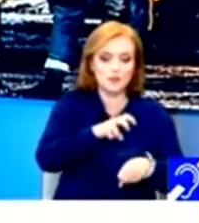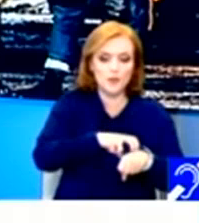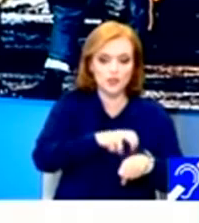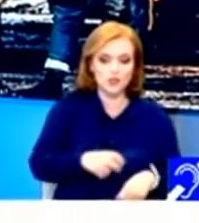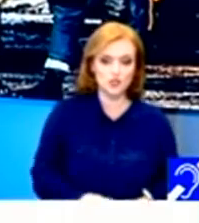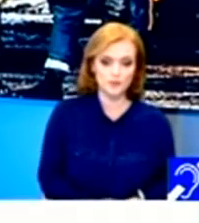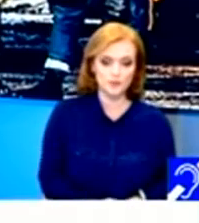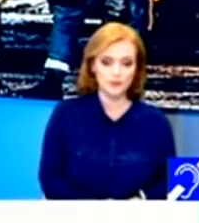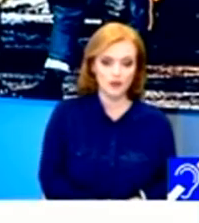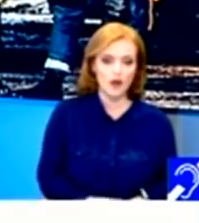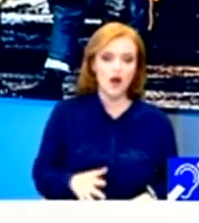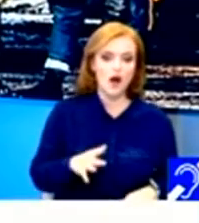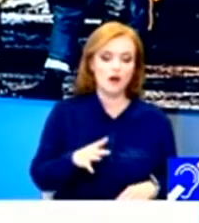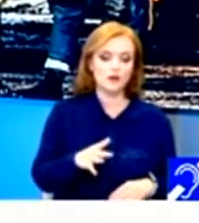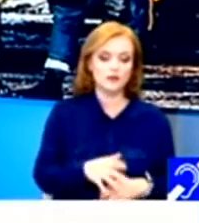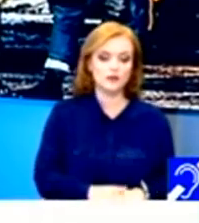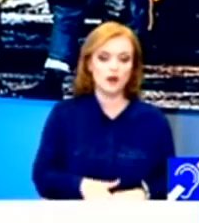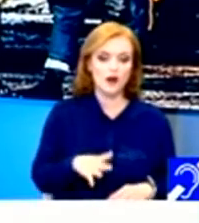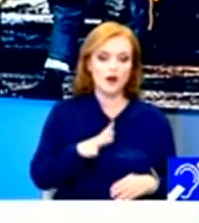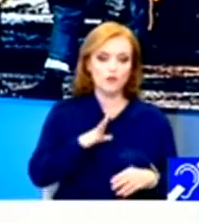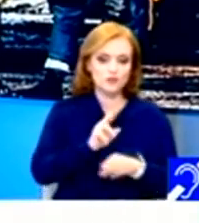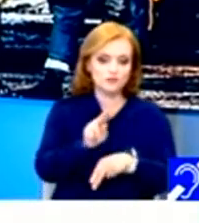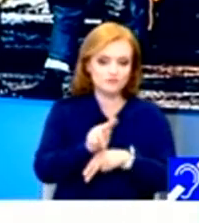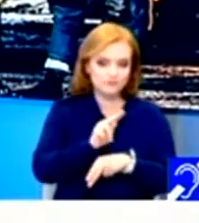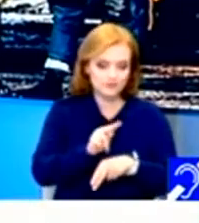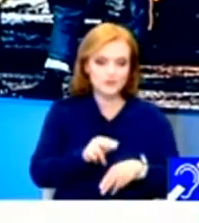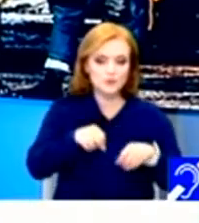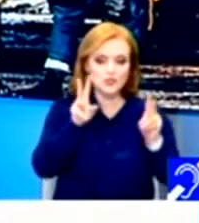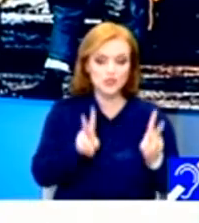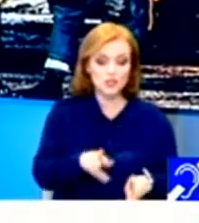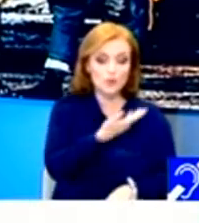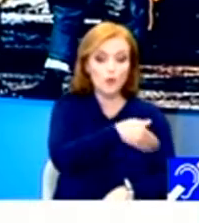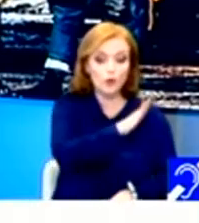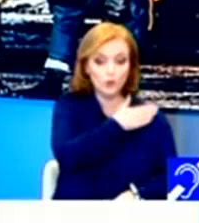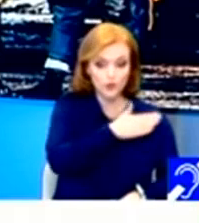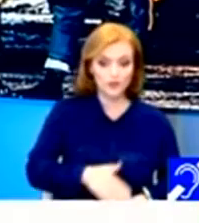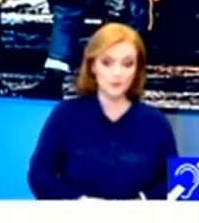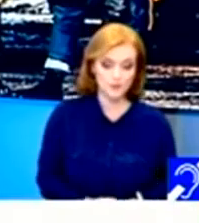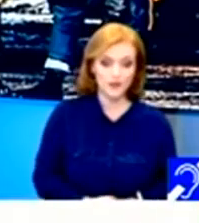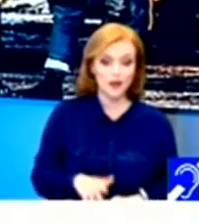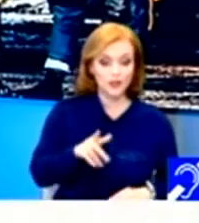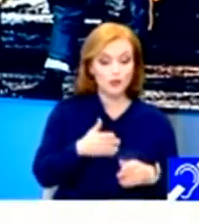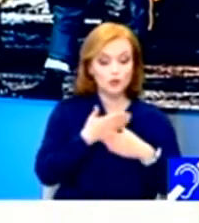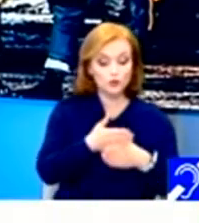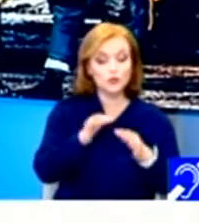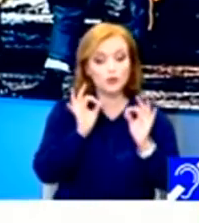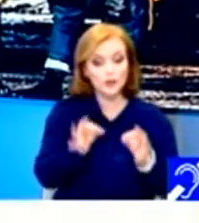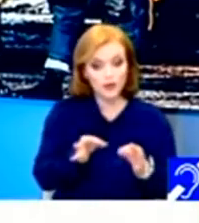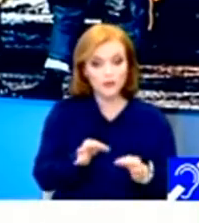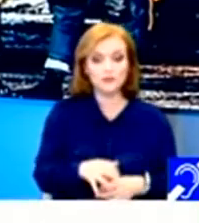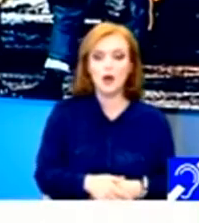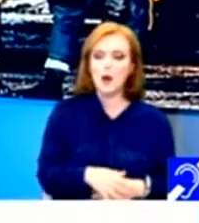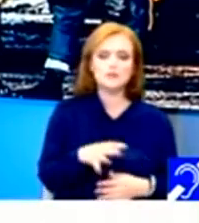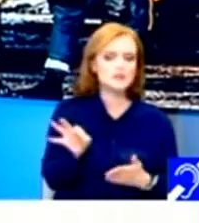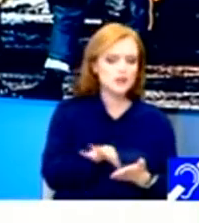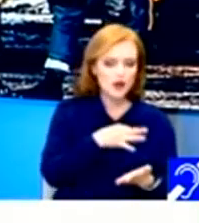de formatori ai Ordinului Medical Maltez din Polonia. Aceștia au arătat cum se execută corect o resuscitare cardiacă sau cum se acționează